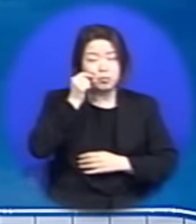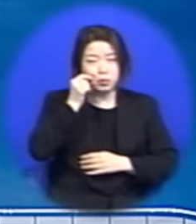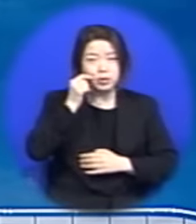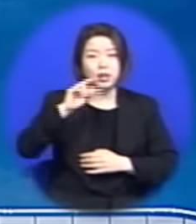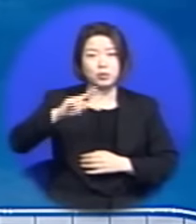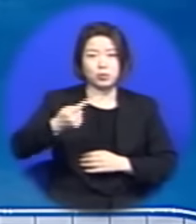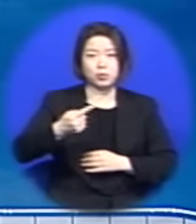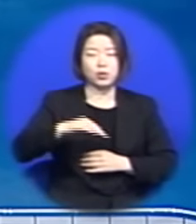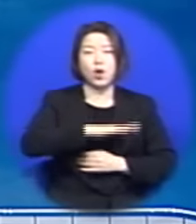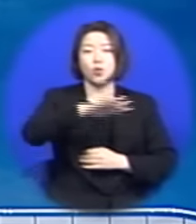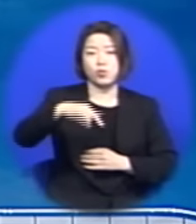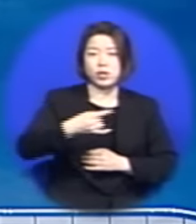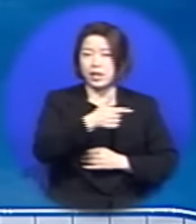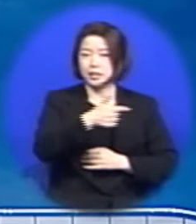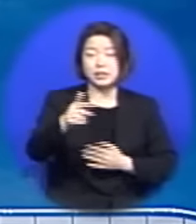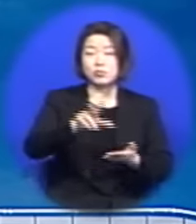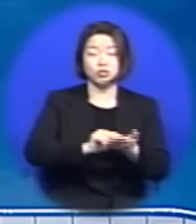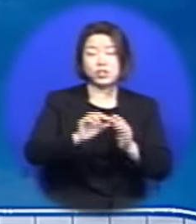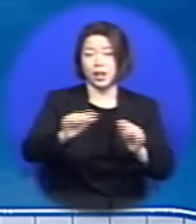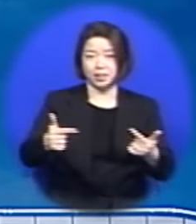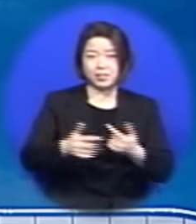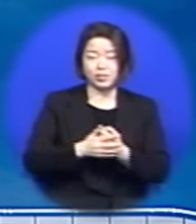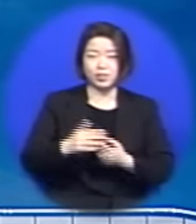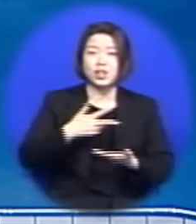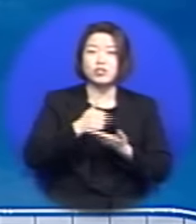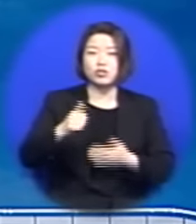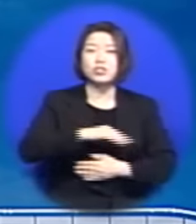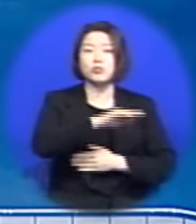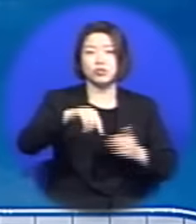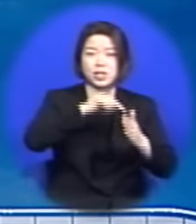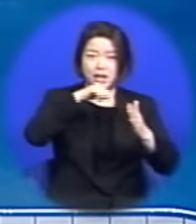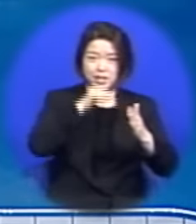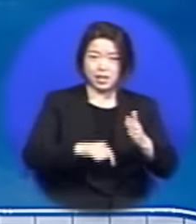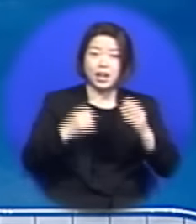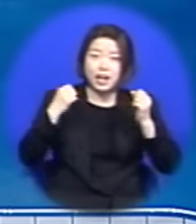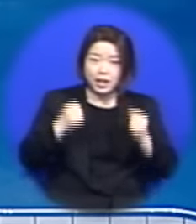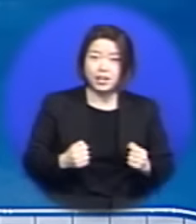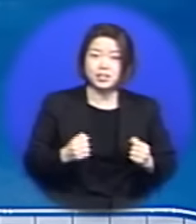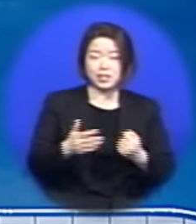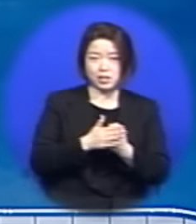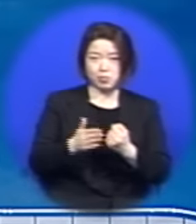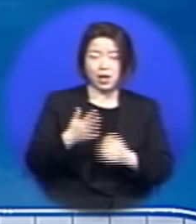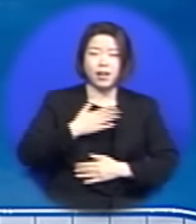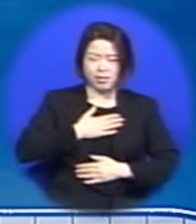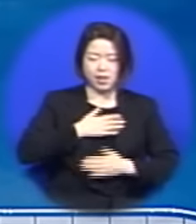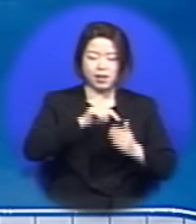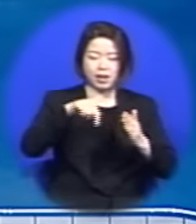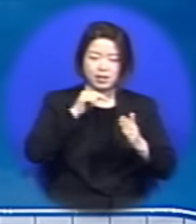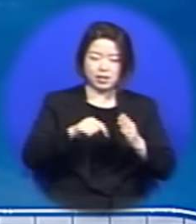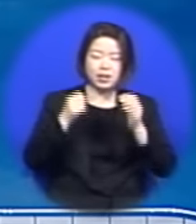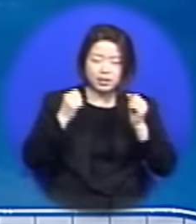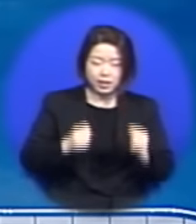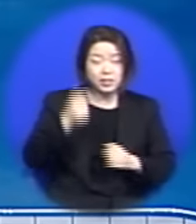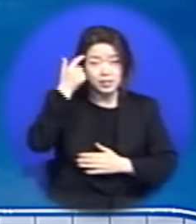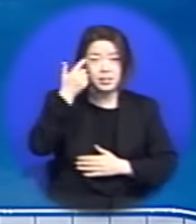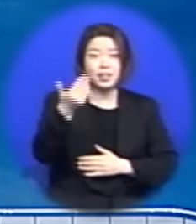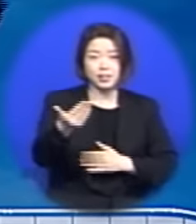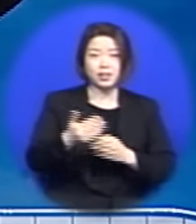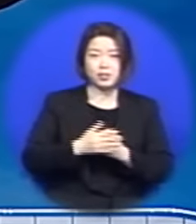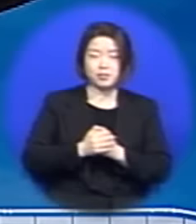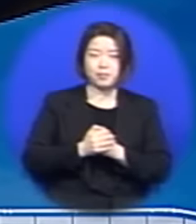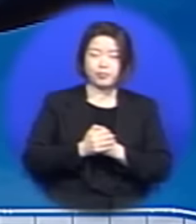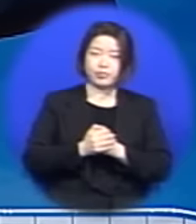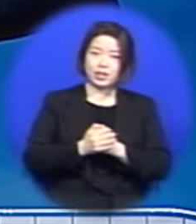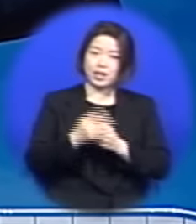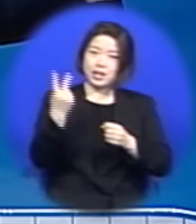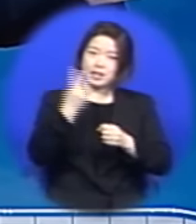문제가 아닙니다 주님이 우리 안에 계시잖아요 내 안에 계시잖아요 그죠 2년